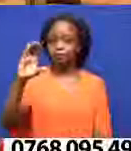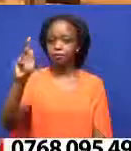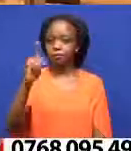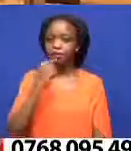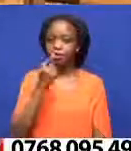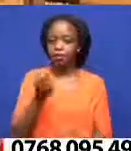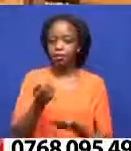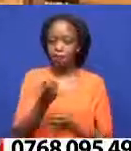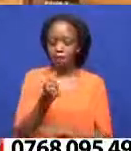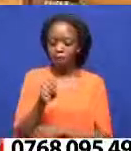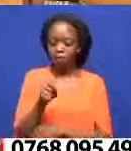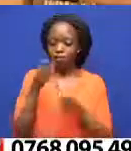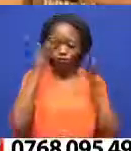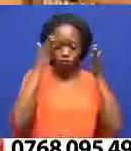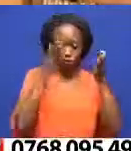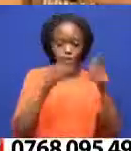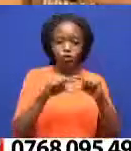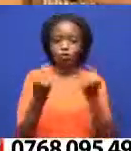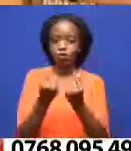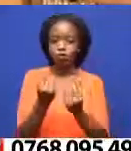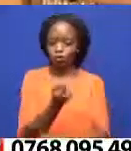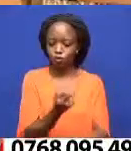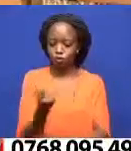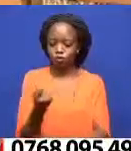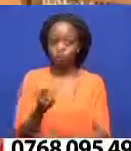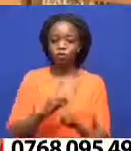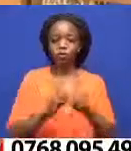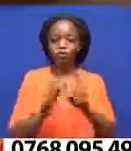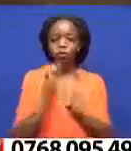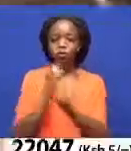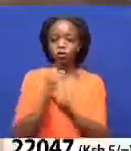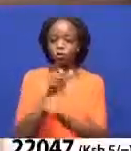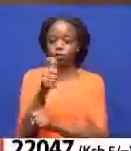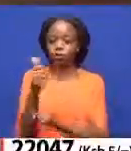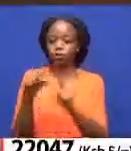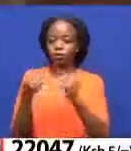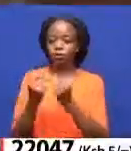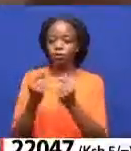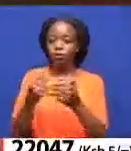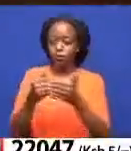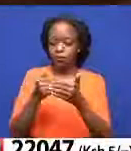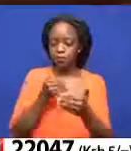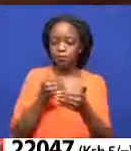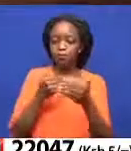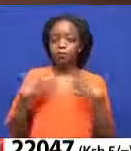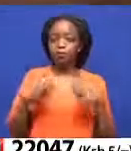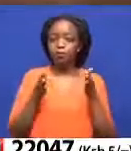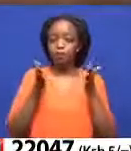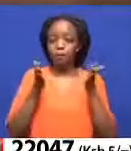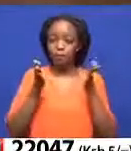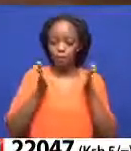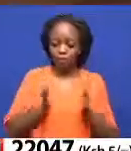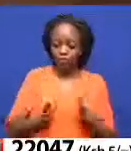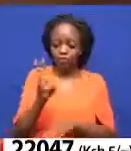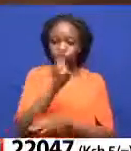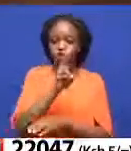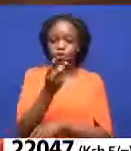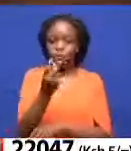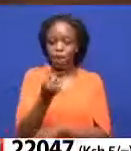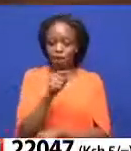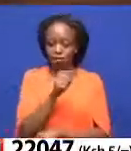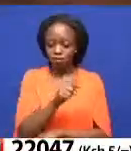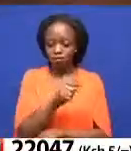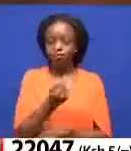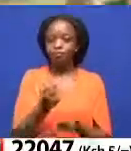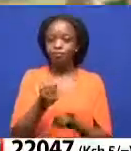vya biashara dogodogo zinazotoa nafasi za ajira kwa watu wengine, kando na hapo awali ambapo watu binafsi walikuwa wanachukua pesa hizi na